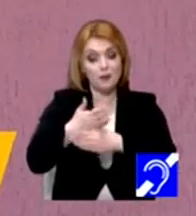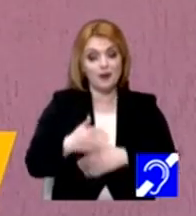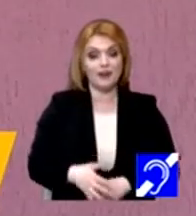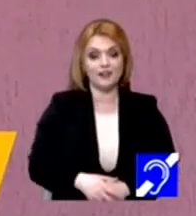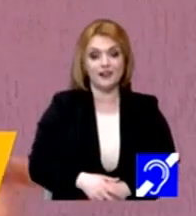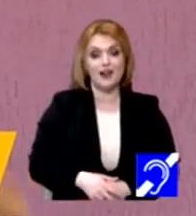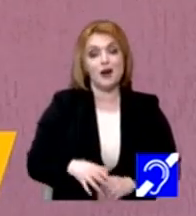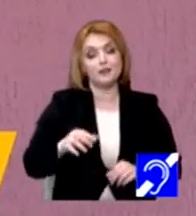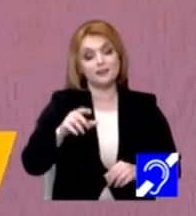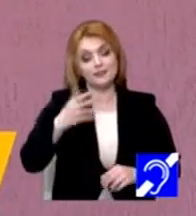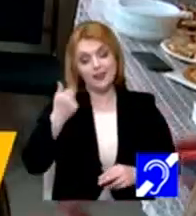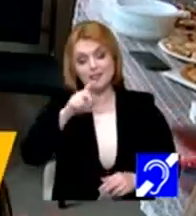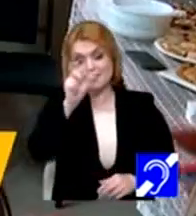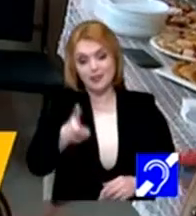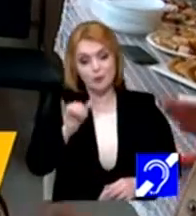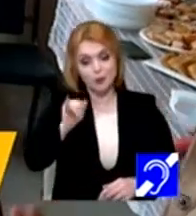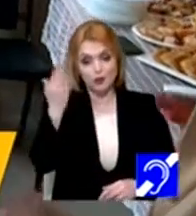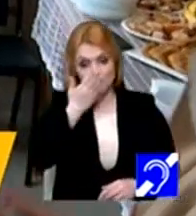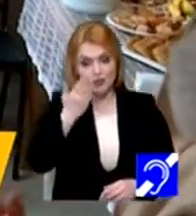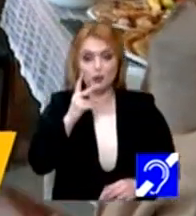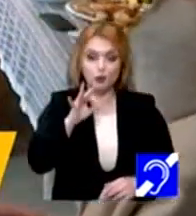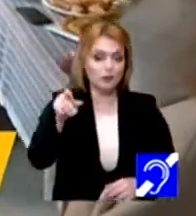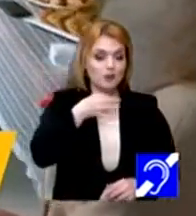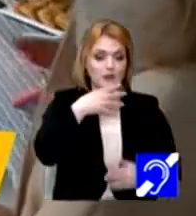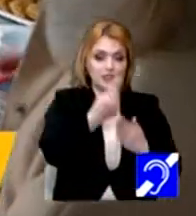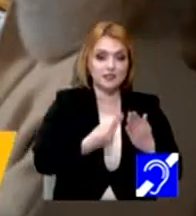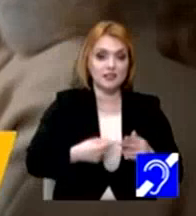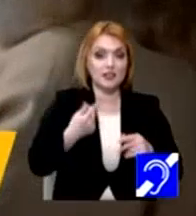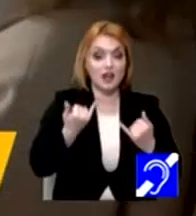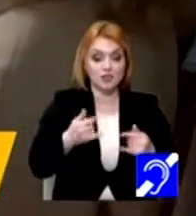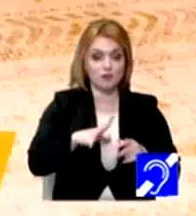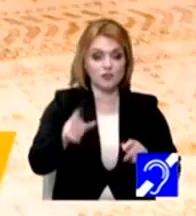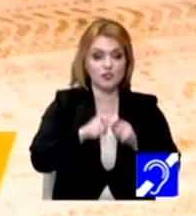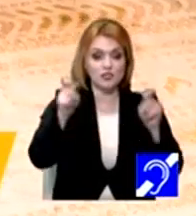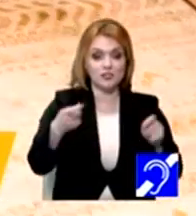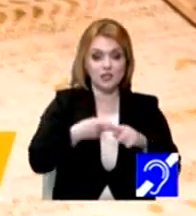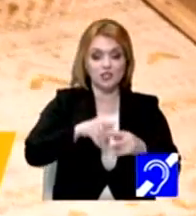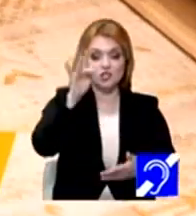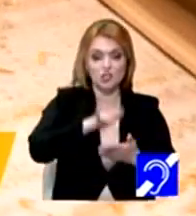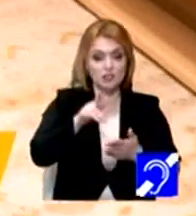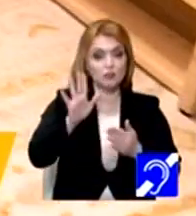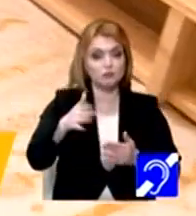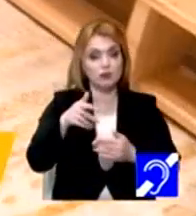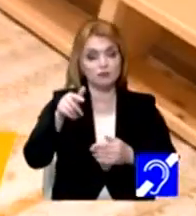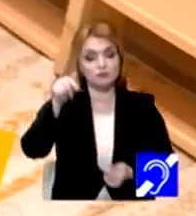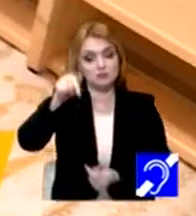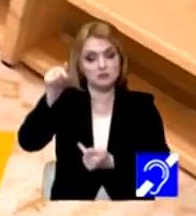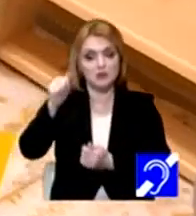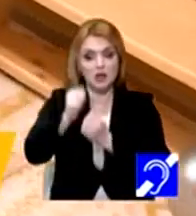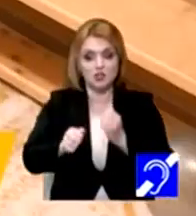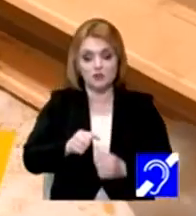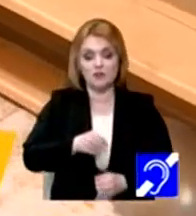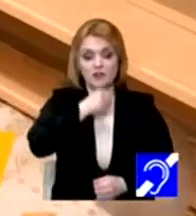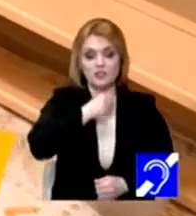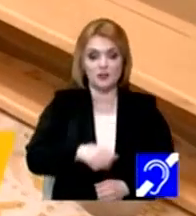poezii foarte bine, dar desenează. La centrul deschis astăzi, copiii vor avea activități specifice corespunzător vârstei. Ei vor fi